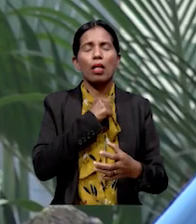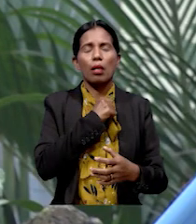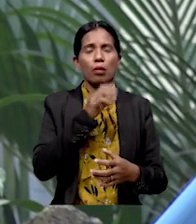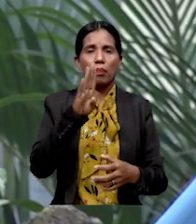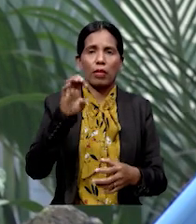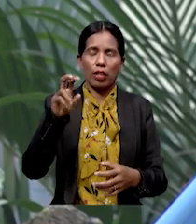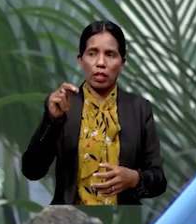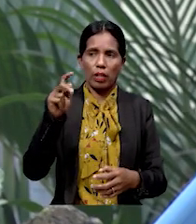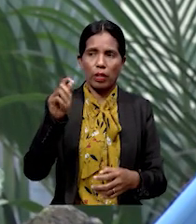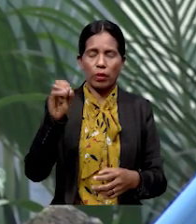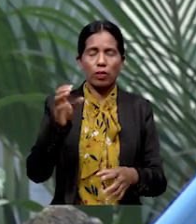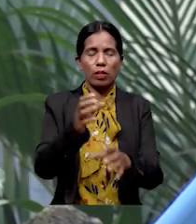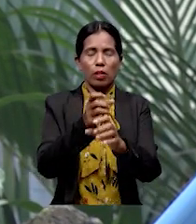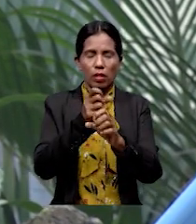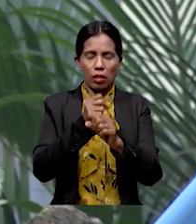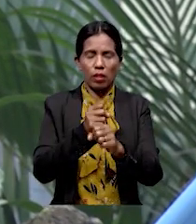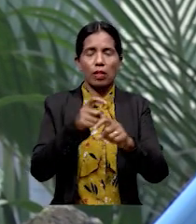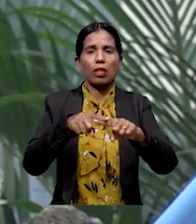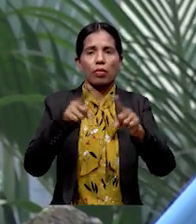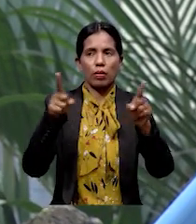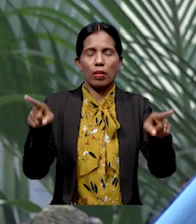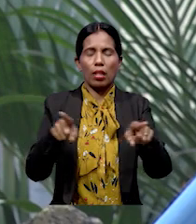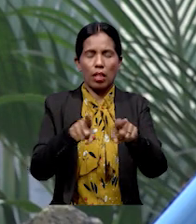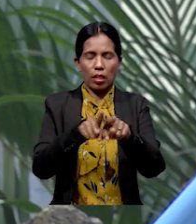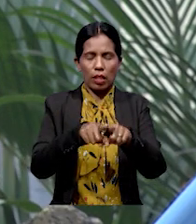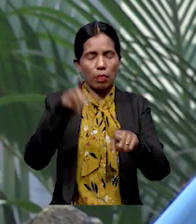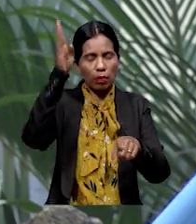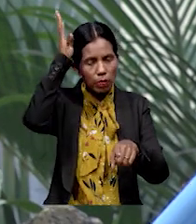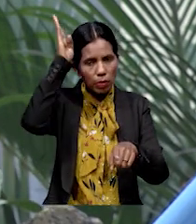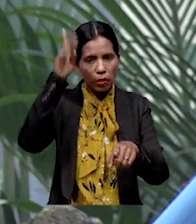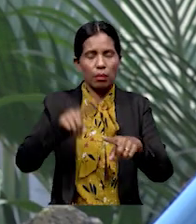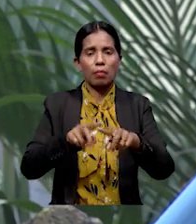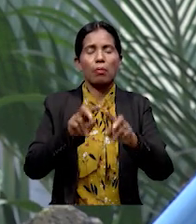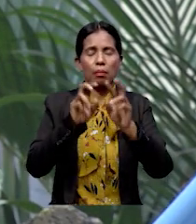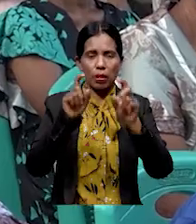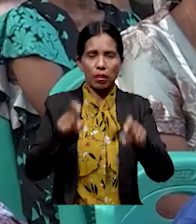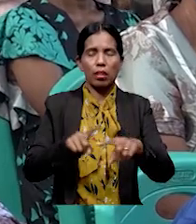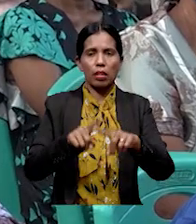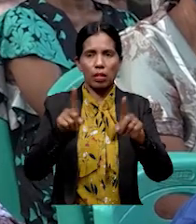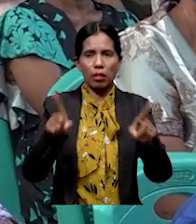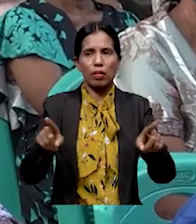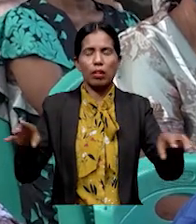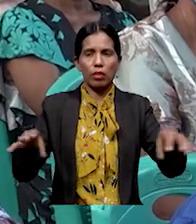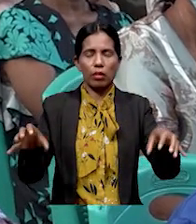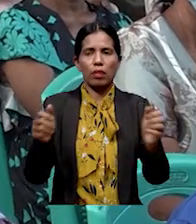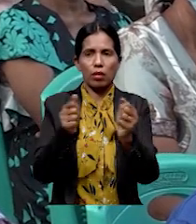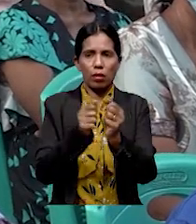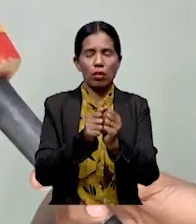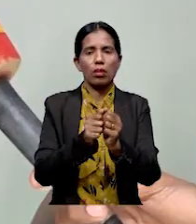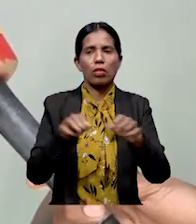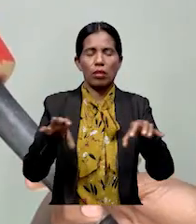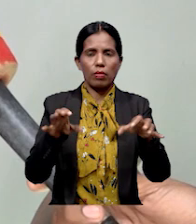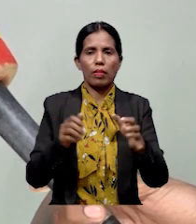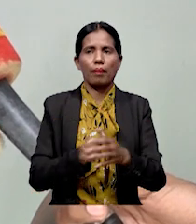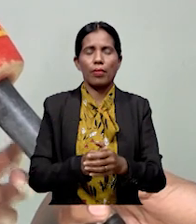mas kiknar nebe nesimu ia diferensia o arcebispo mebe precisa na fati ia linya koordinasaun ia servisu buat